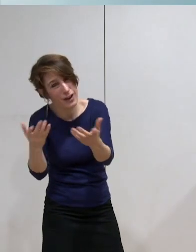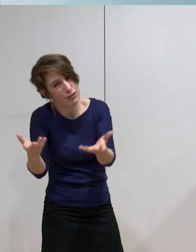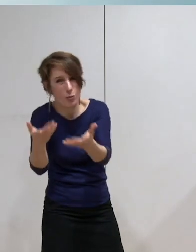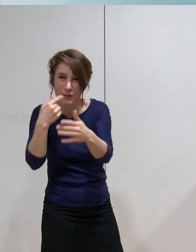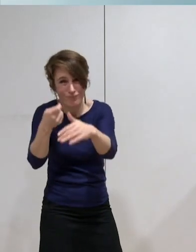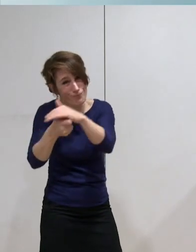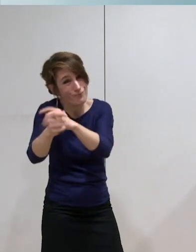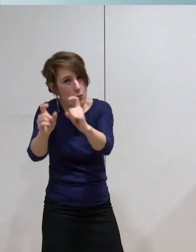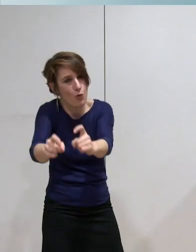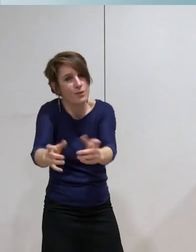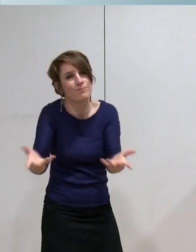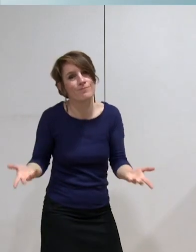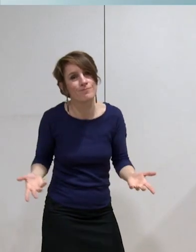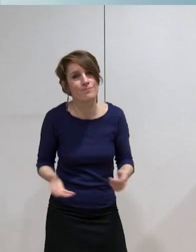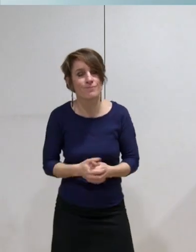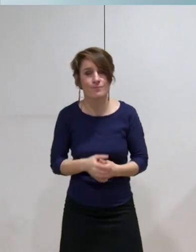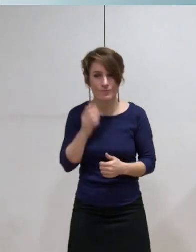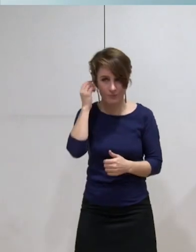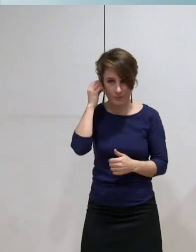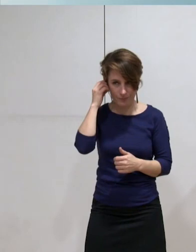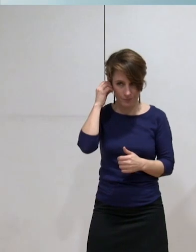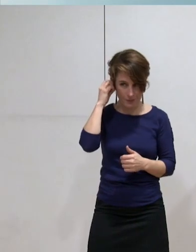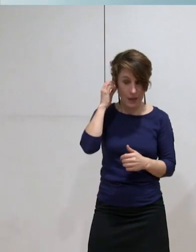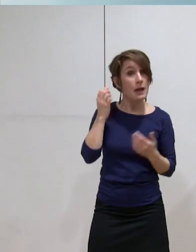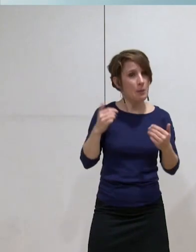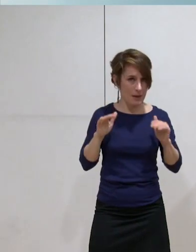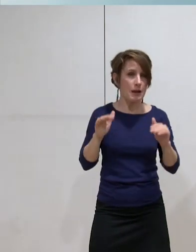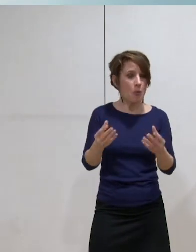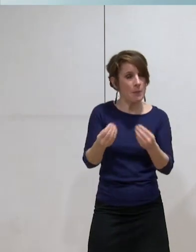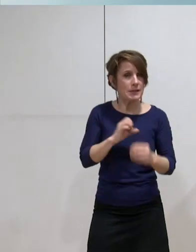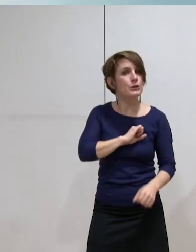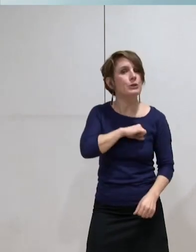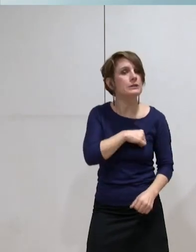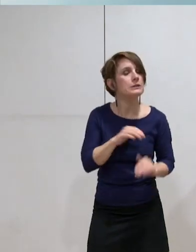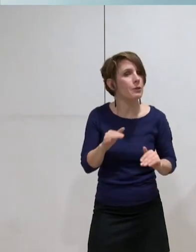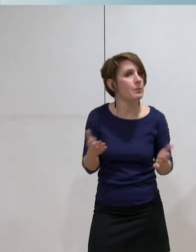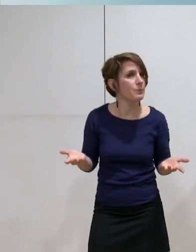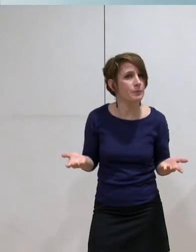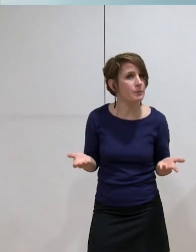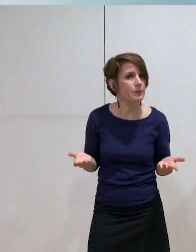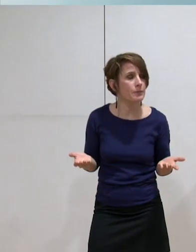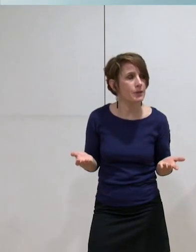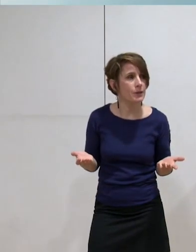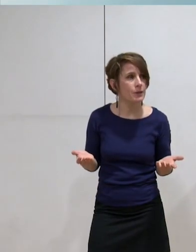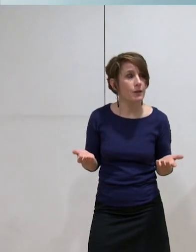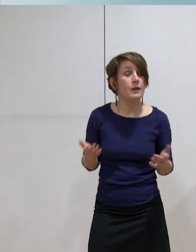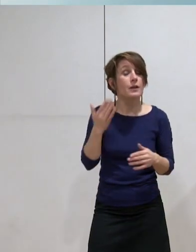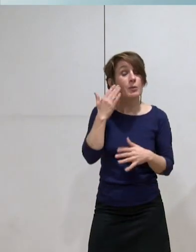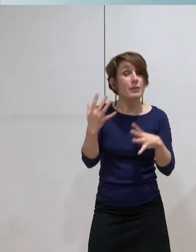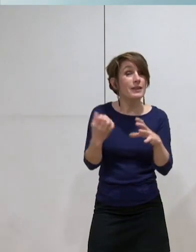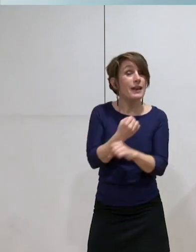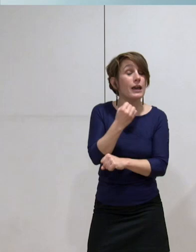avoir mais même ainsi l'exercice reste douloureux et si nous réussissons à passer le cap du budget